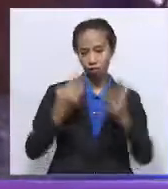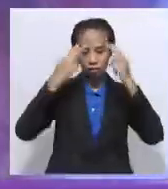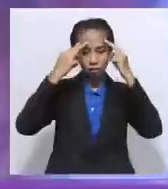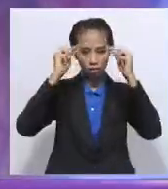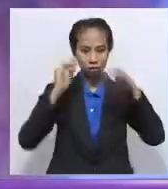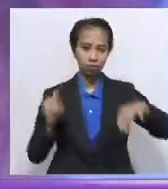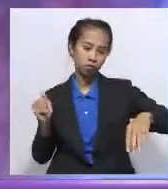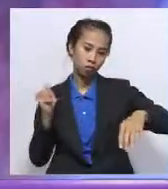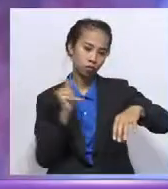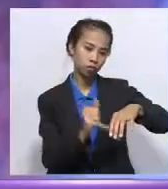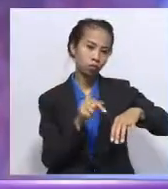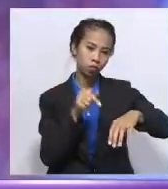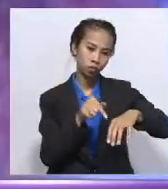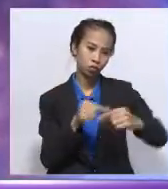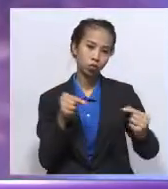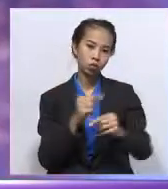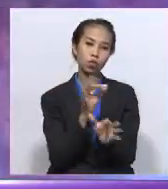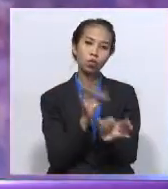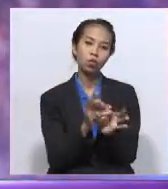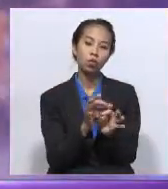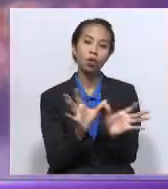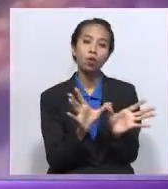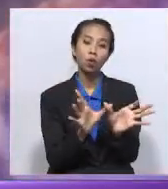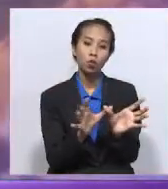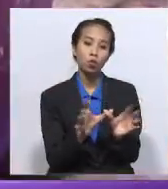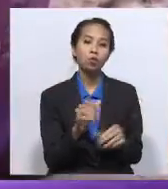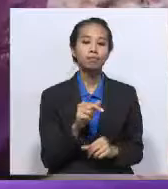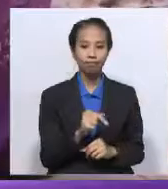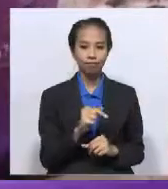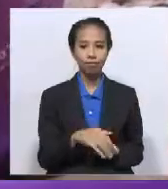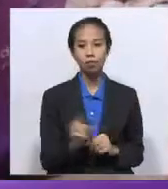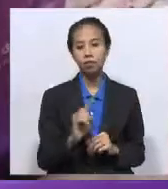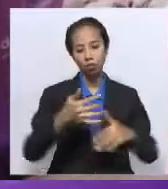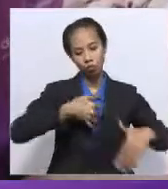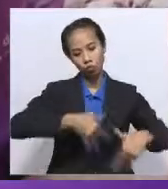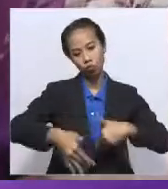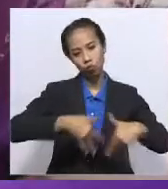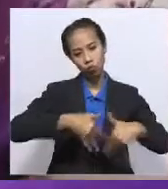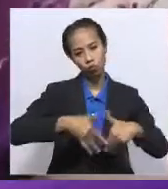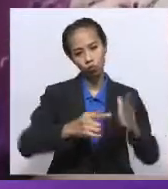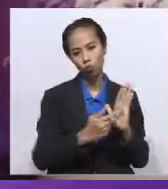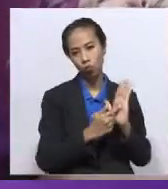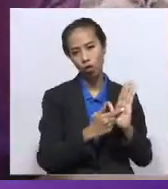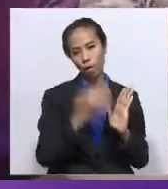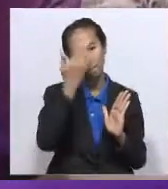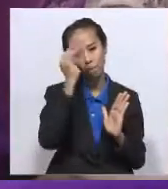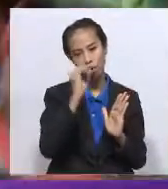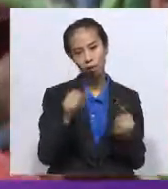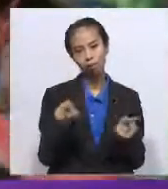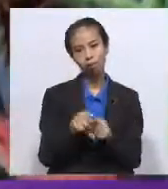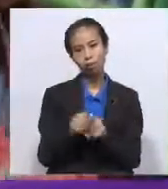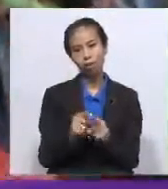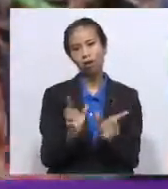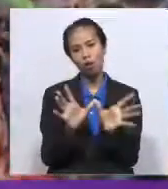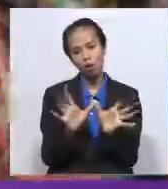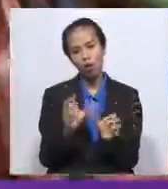นตรีเดินทางมานะคะก็คือธนาคารปูแพปลาชุมชนแหลมผักเบี้ยซึ่งเป็นชุมชนต้นแบบค่ะเริ่มจากปัญหาประชากรปลาและปูม้าที่ล